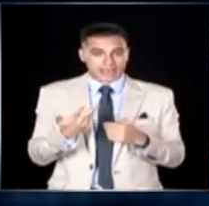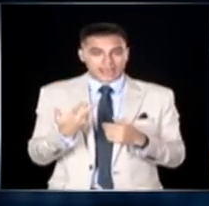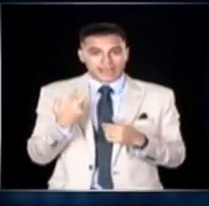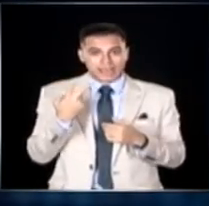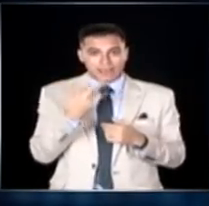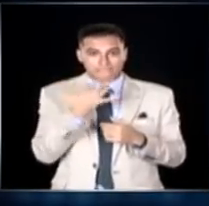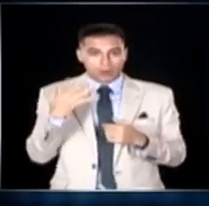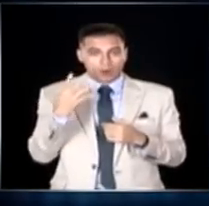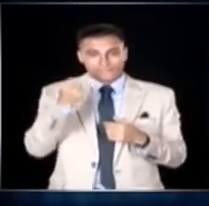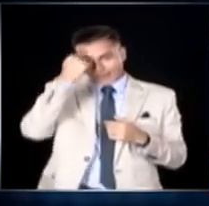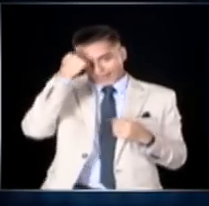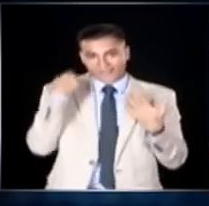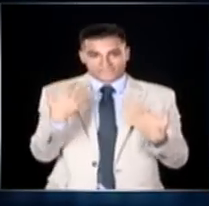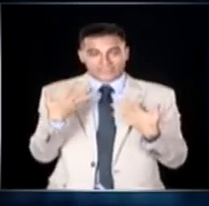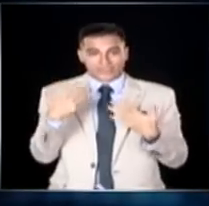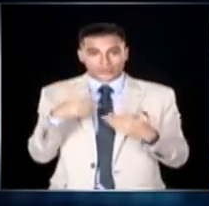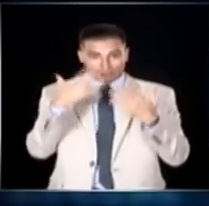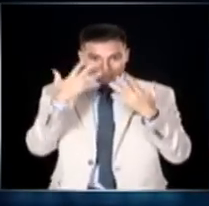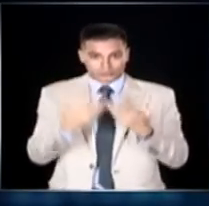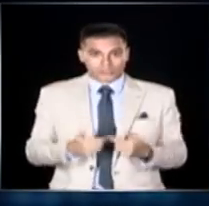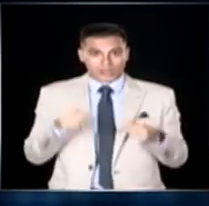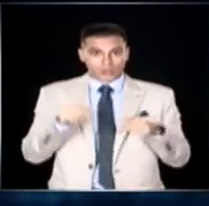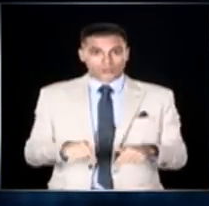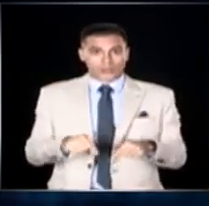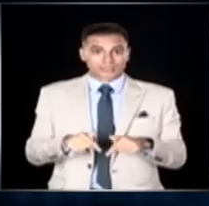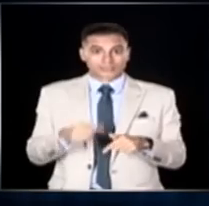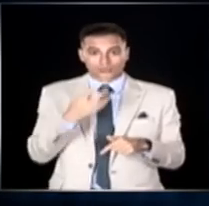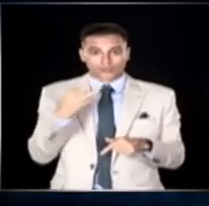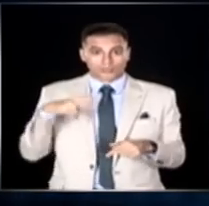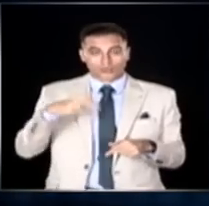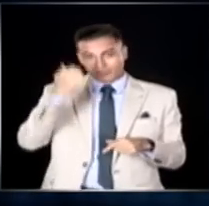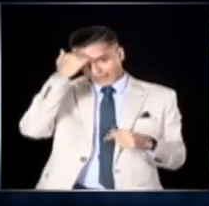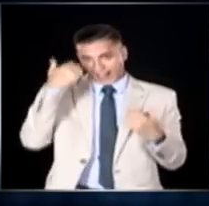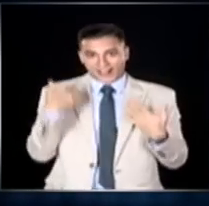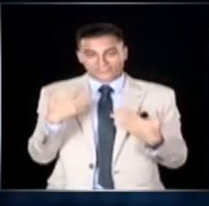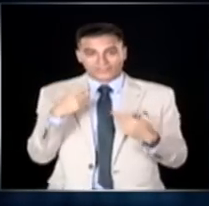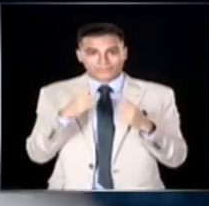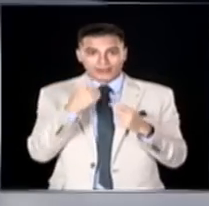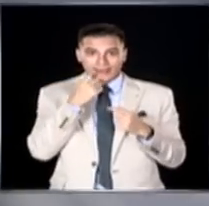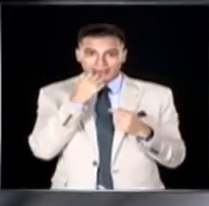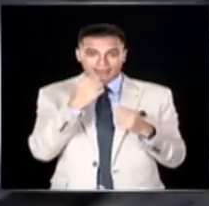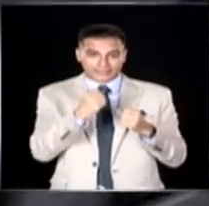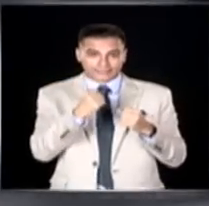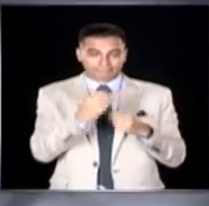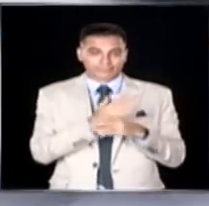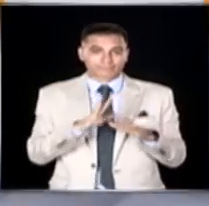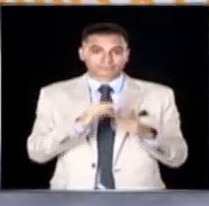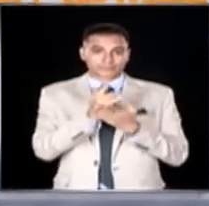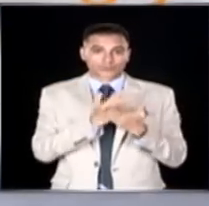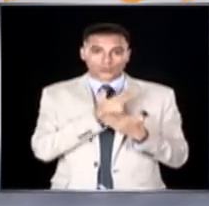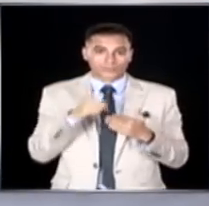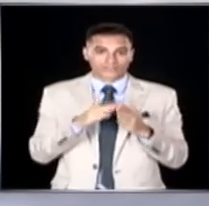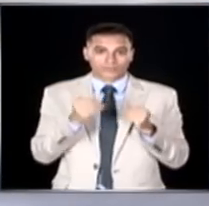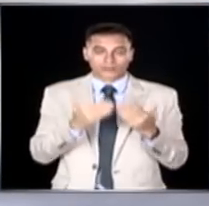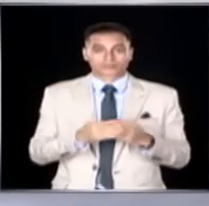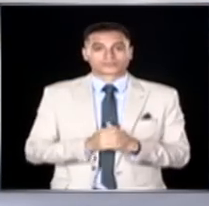يساوي 140,000 جنيه، ويبقى الرصيد لحد دلوقتي 380,000 جنيه في خزنة البنك الأهلي لتطوير